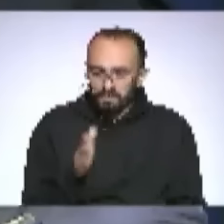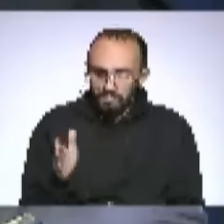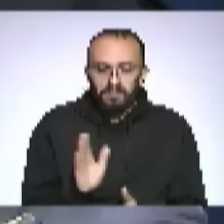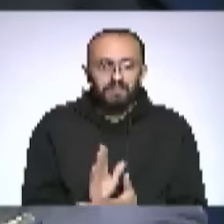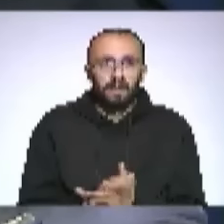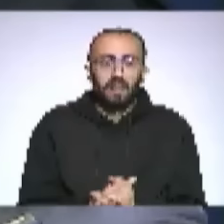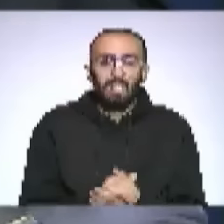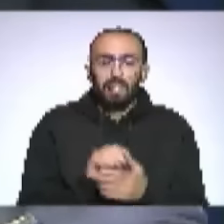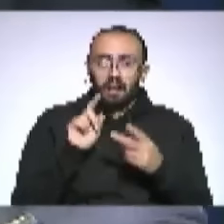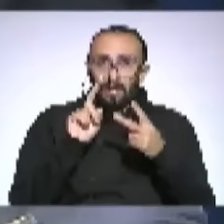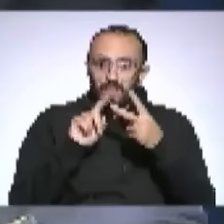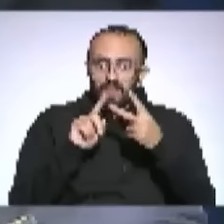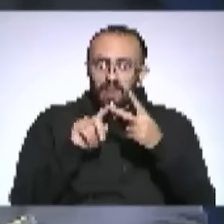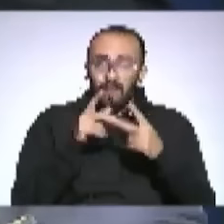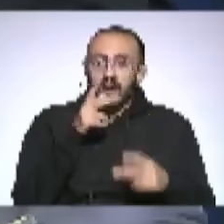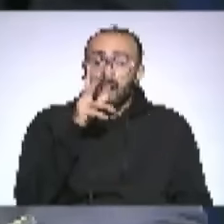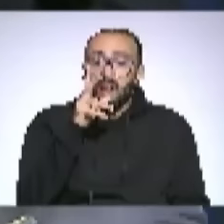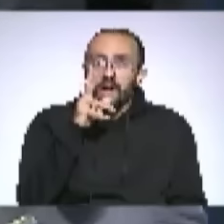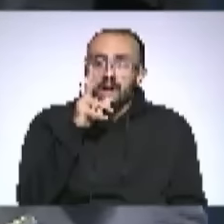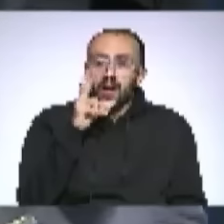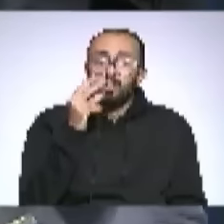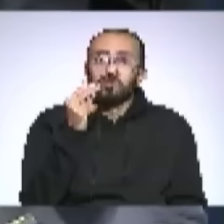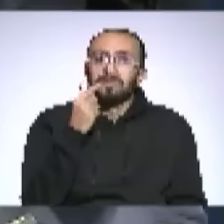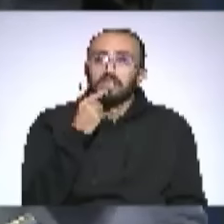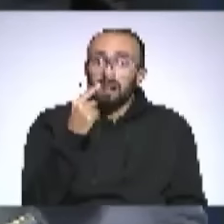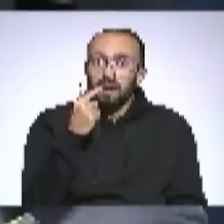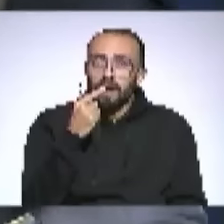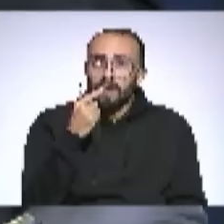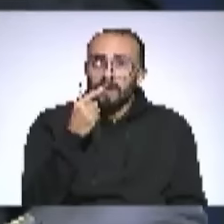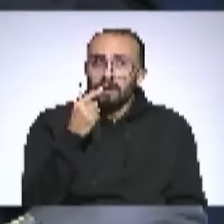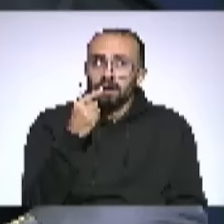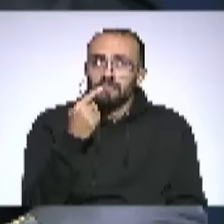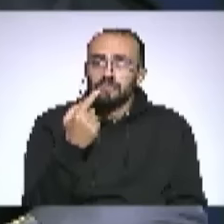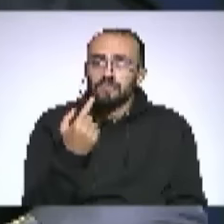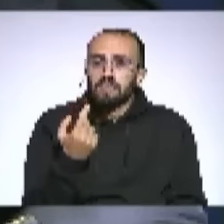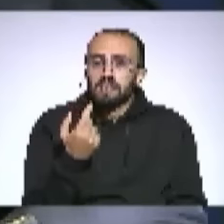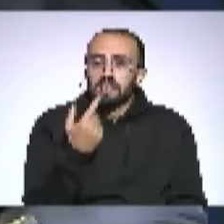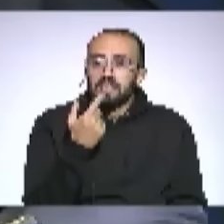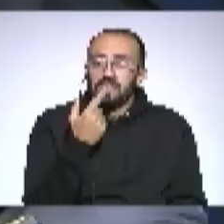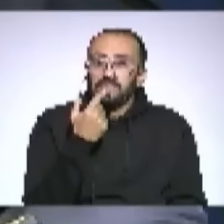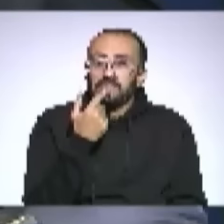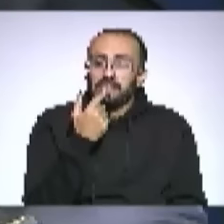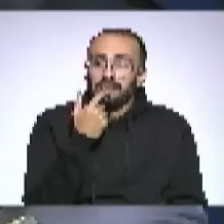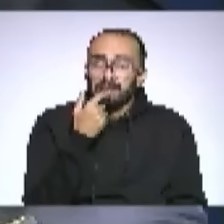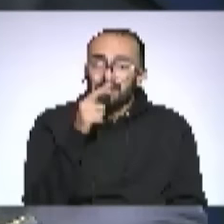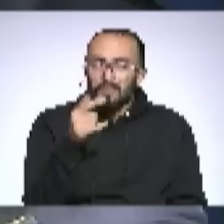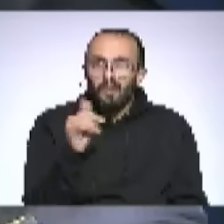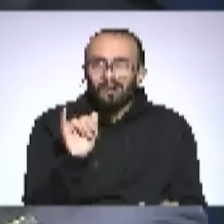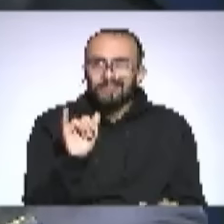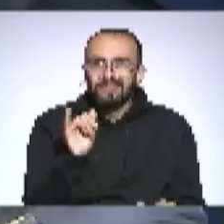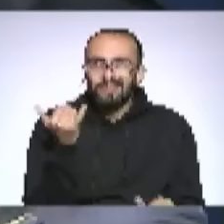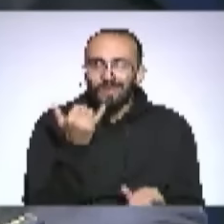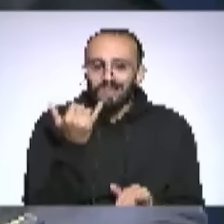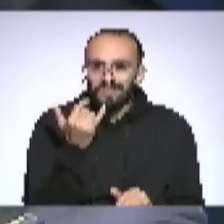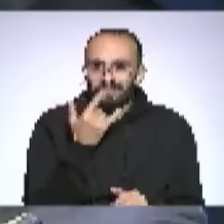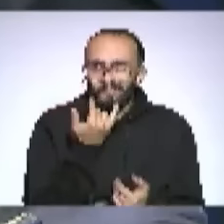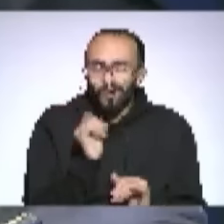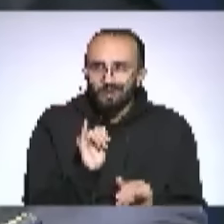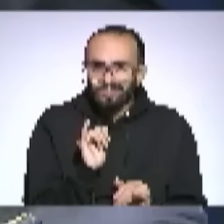اثنين جرب خمور وهو 20 سنه اه يعني سن فلتان فلتان وهو في سن صغيره